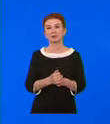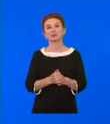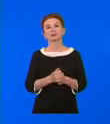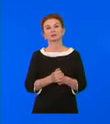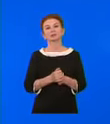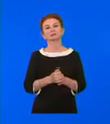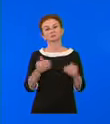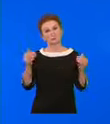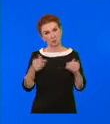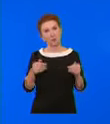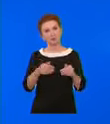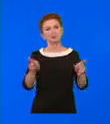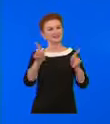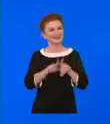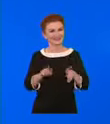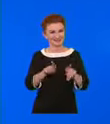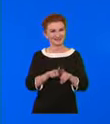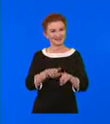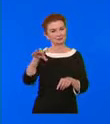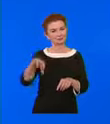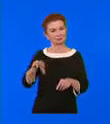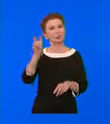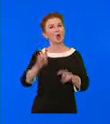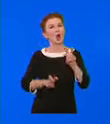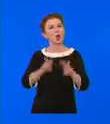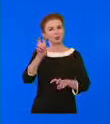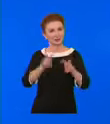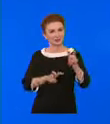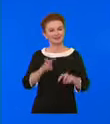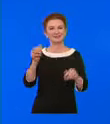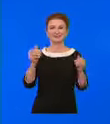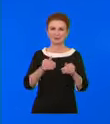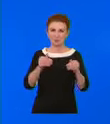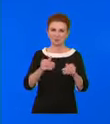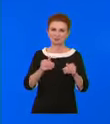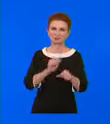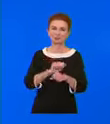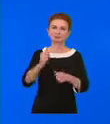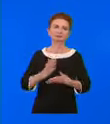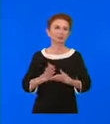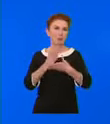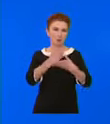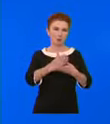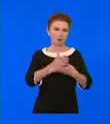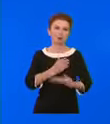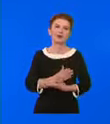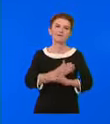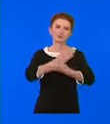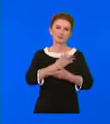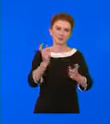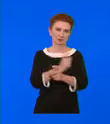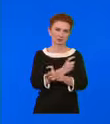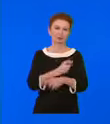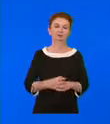finansową, to również jak najbardziej branża hotelarska jest tą branżą, która może liczyć i będzie liczyć na pewno na